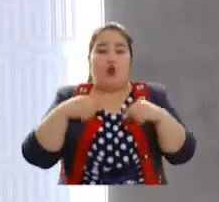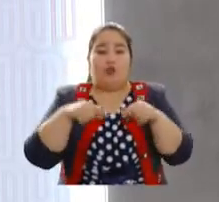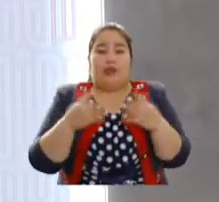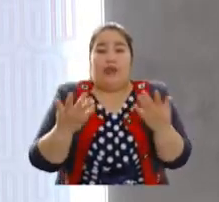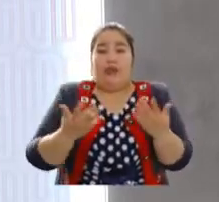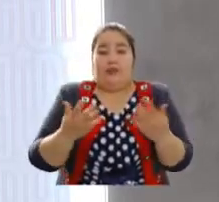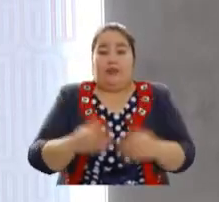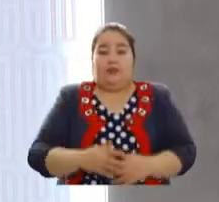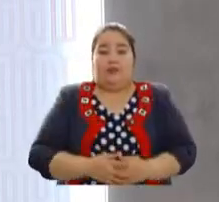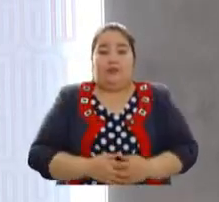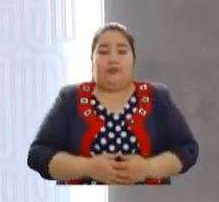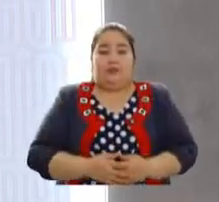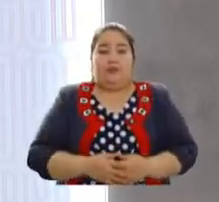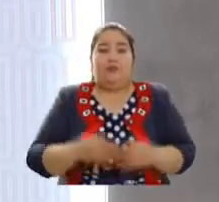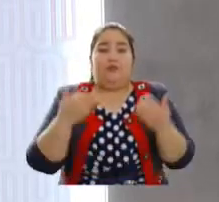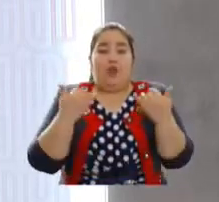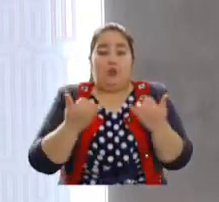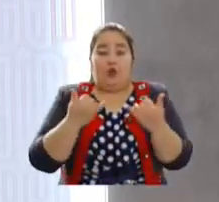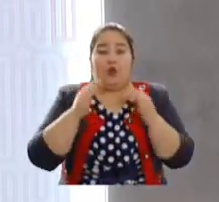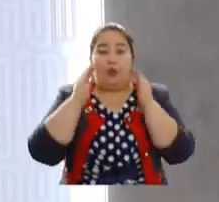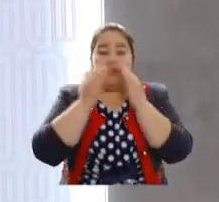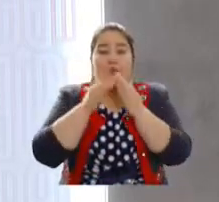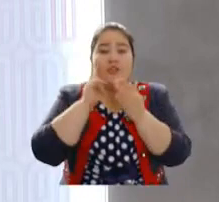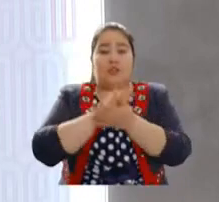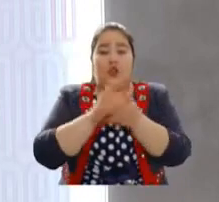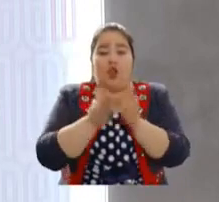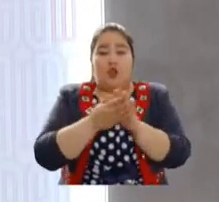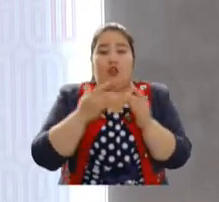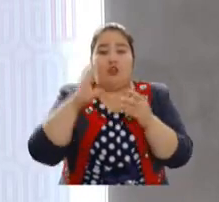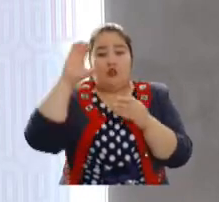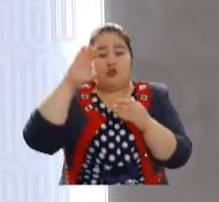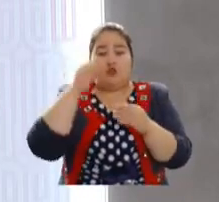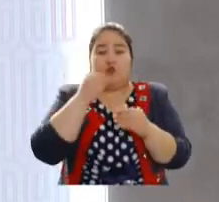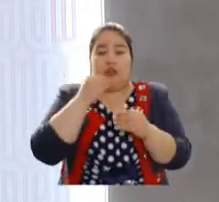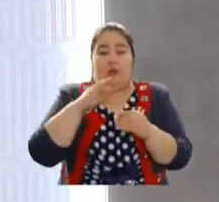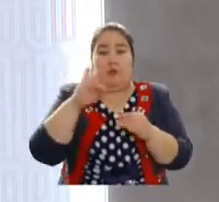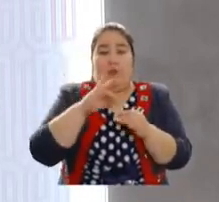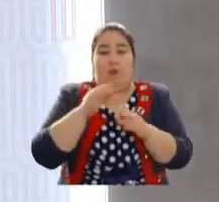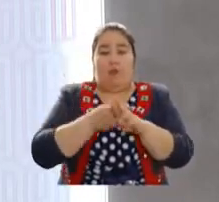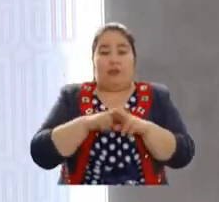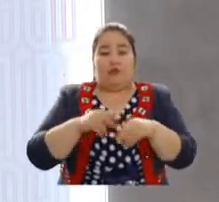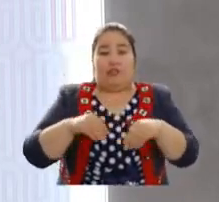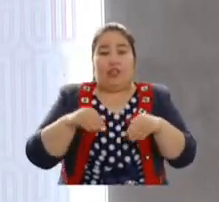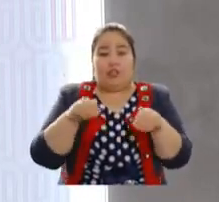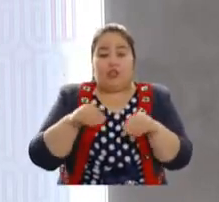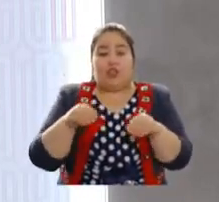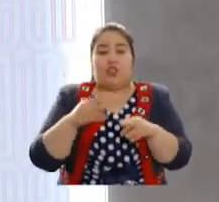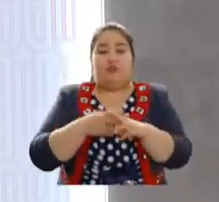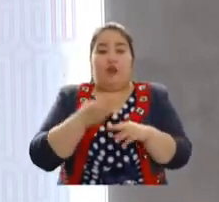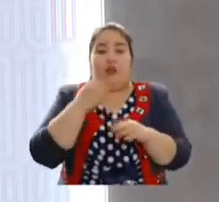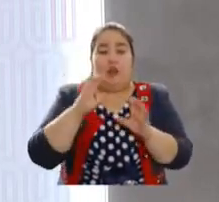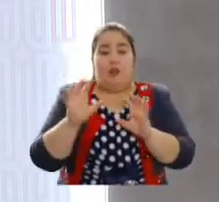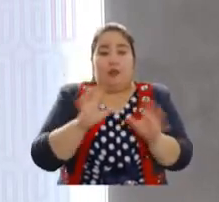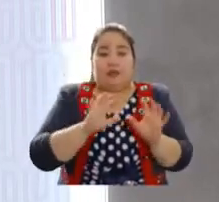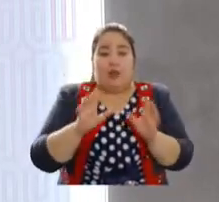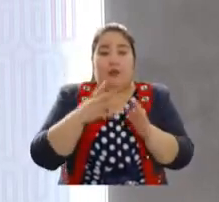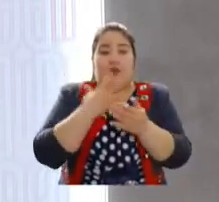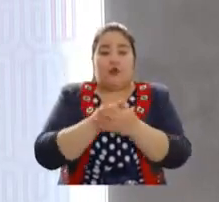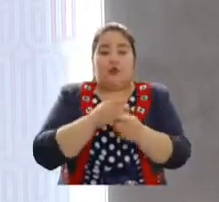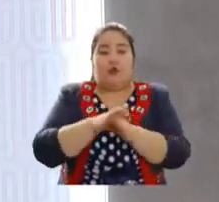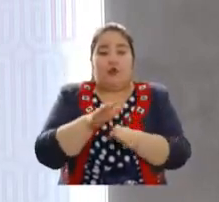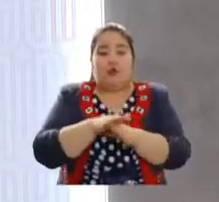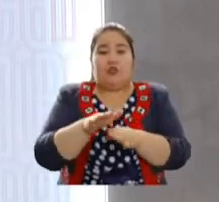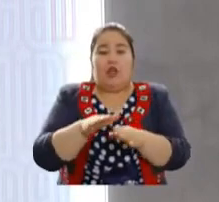qanday? Bugungi pandemiya sharoitida qishloq xo'jaligi mahsulotlarini yetishtirish, oziq-ovqat xavfsizligini ta'minlash va